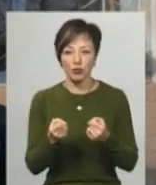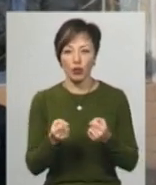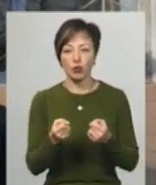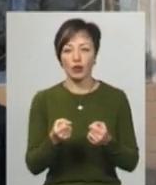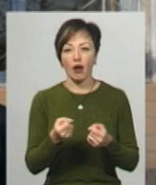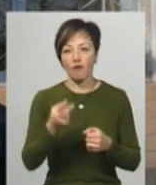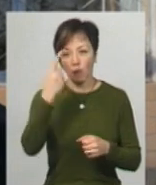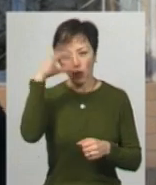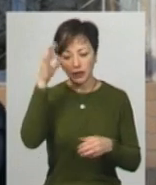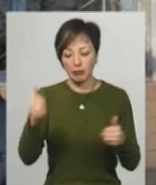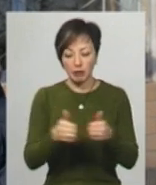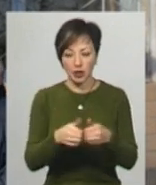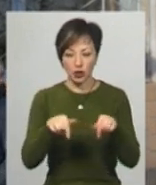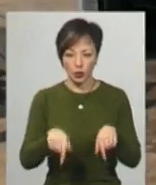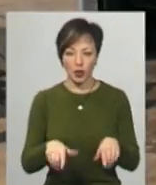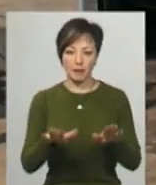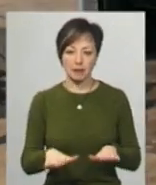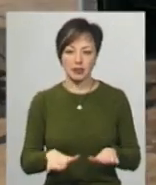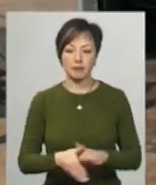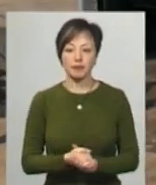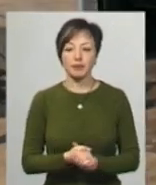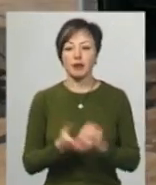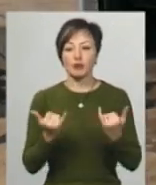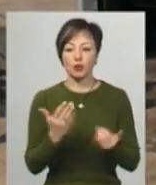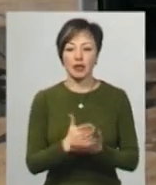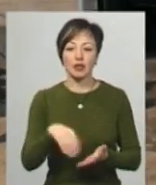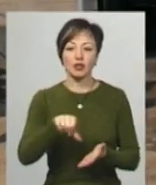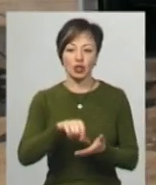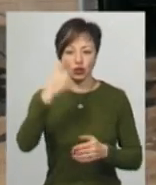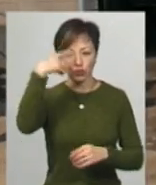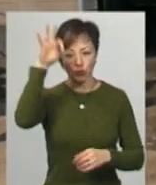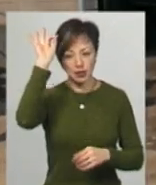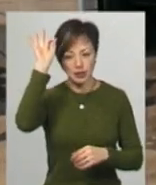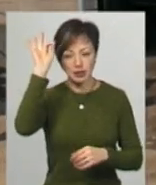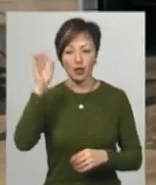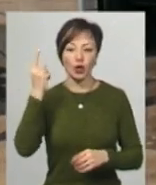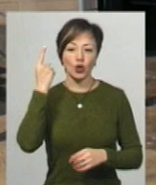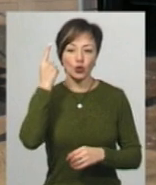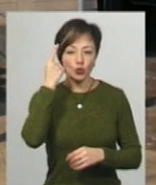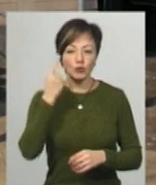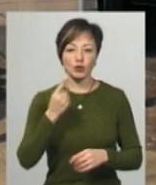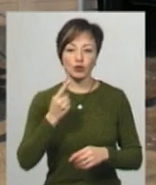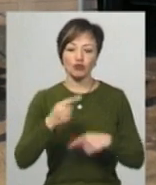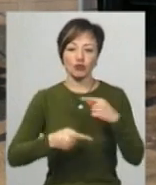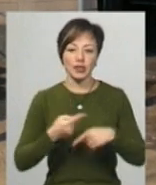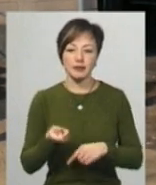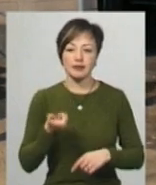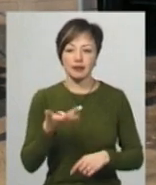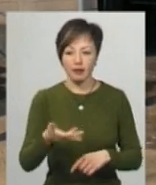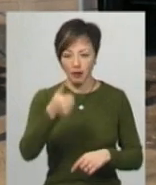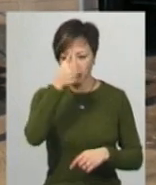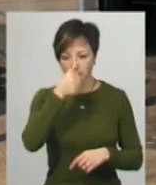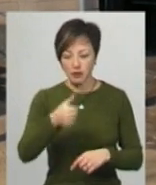поліції, сьогодні ближче сюди до нас на місце. Сьогодні є дільничний вже поліцейський, я думаю, що через кілька місяців він